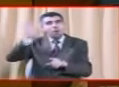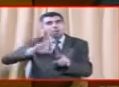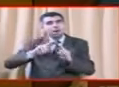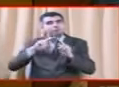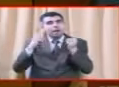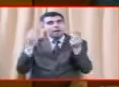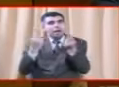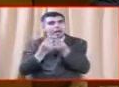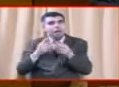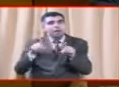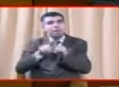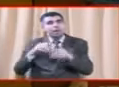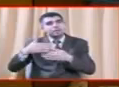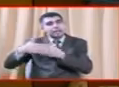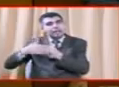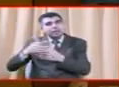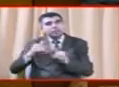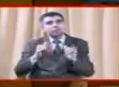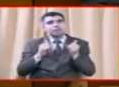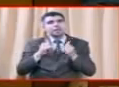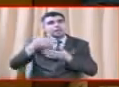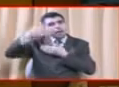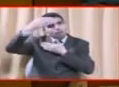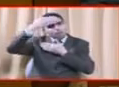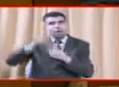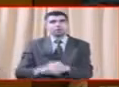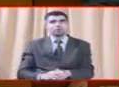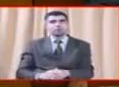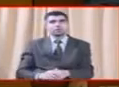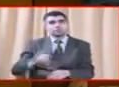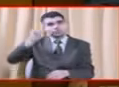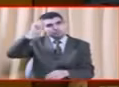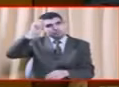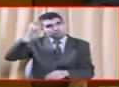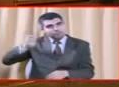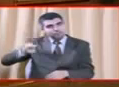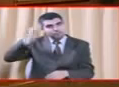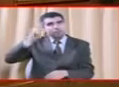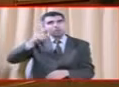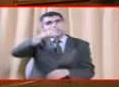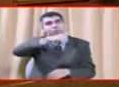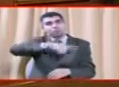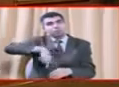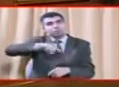الجارة الشقيقة الجزائر. تحية لساكنة